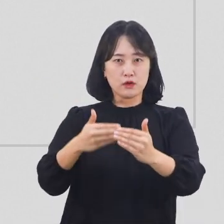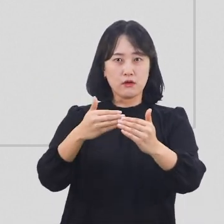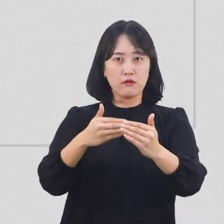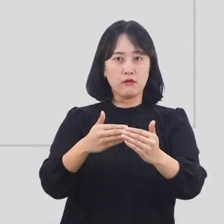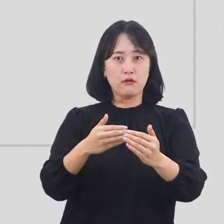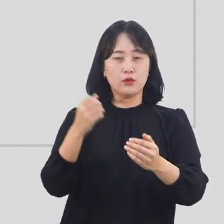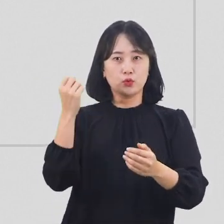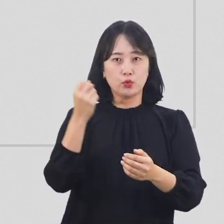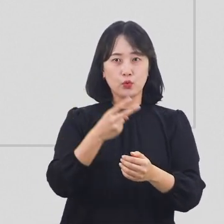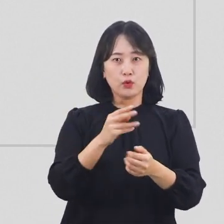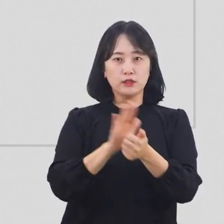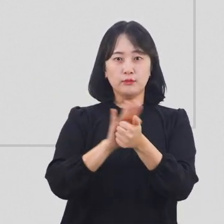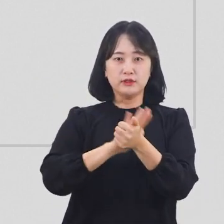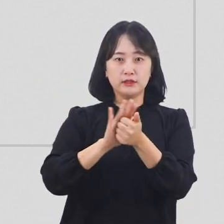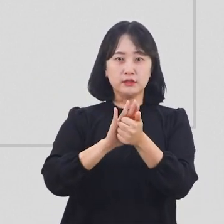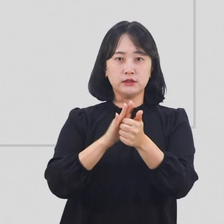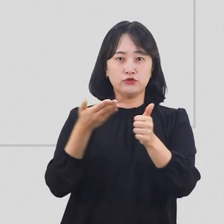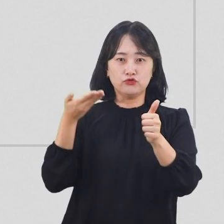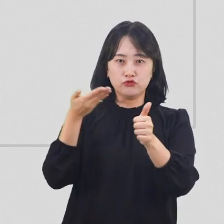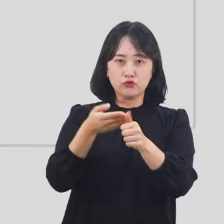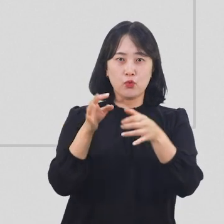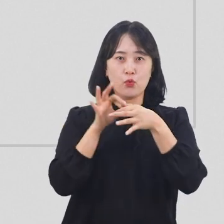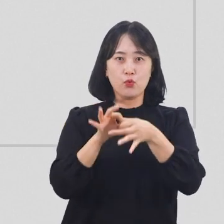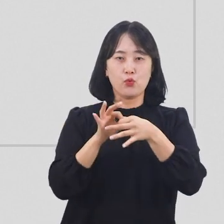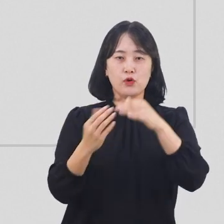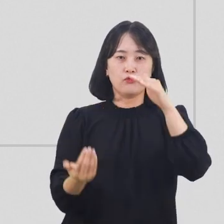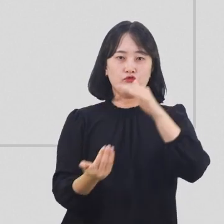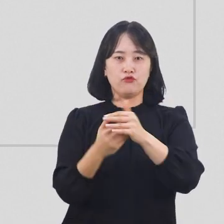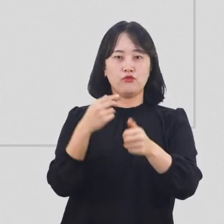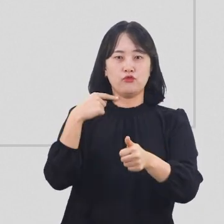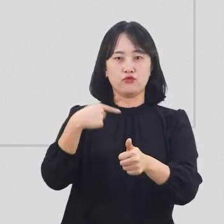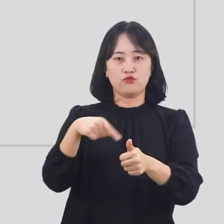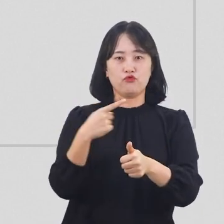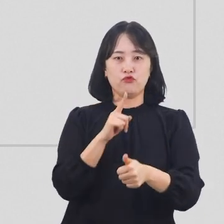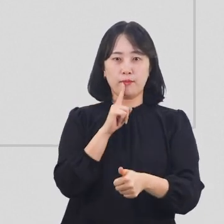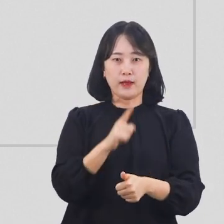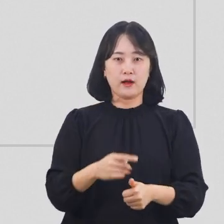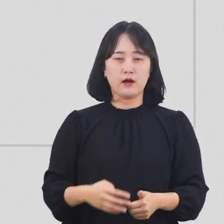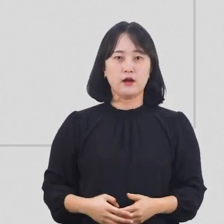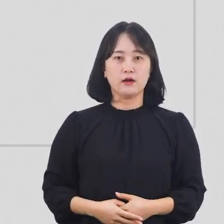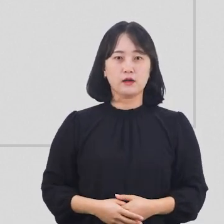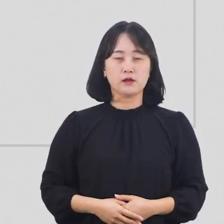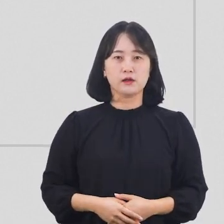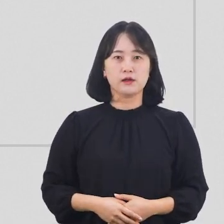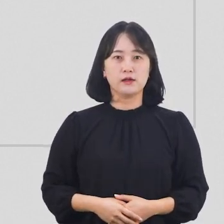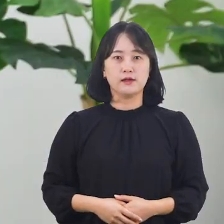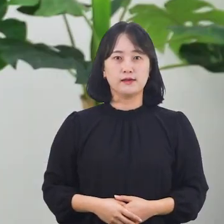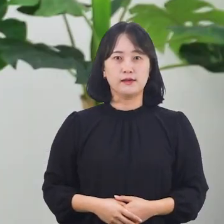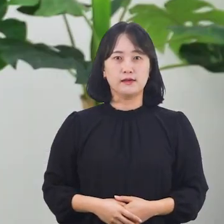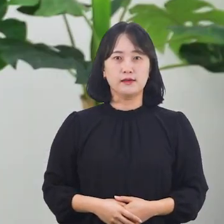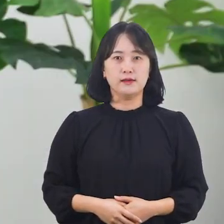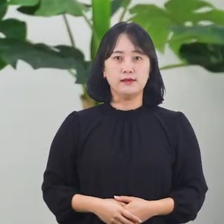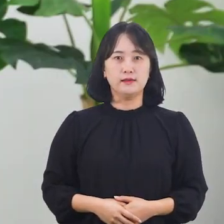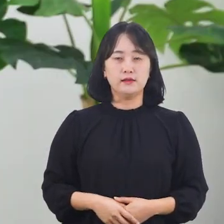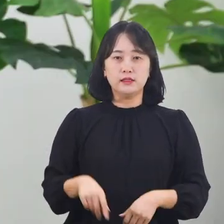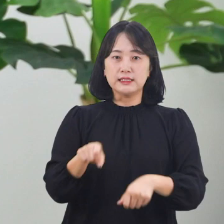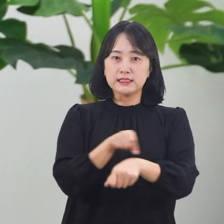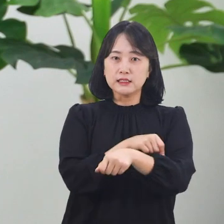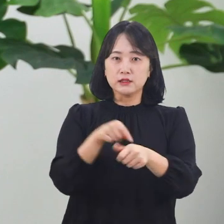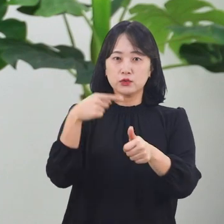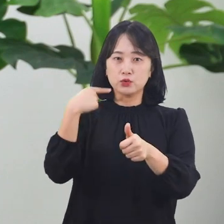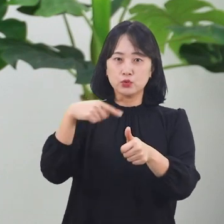따른 특수교육 관련 서비스 제공을 통하여 이루어지는 교육을 말한다라고 정의하고 있습니다.